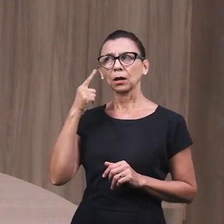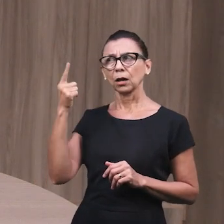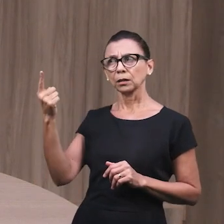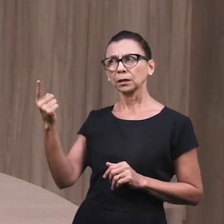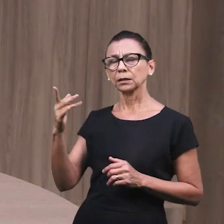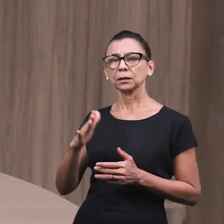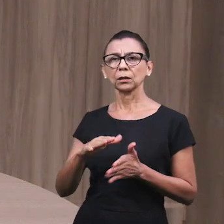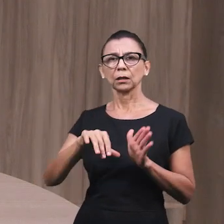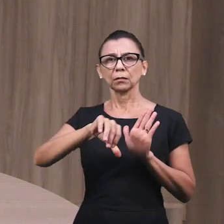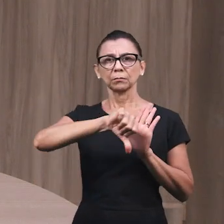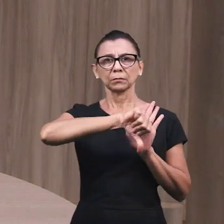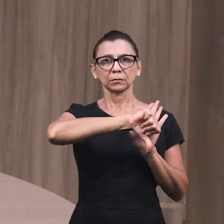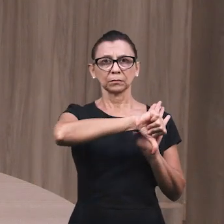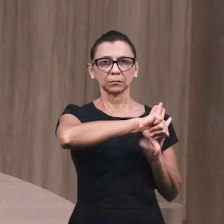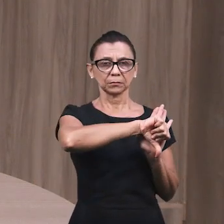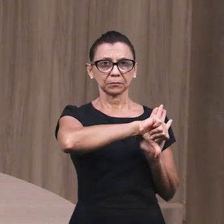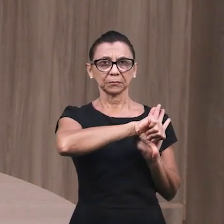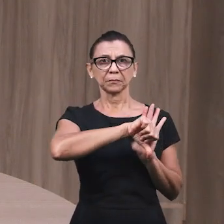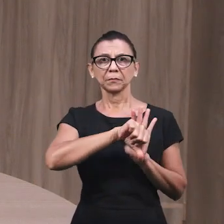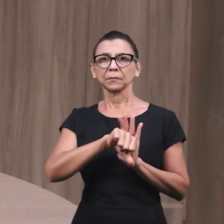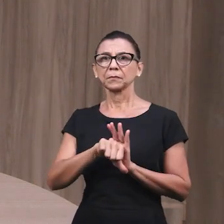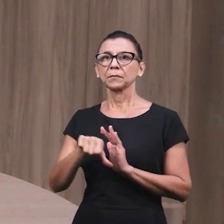Ce petit coin, c'est